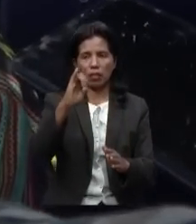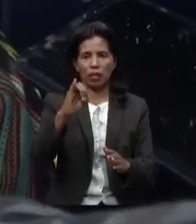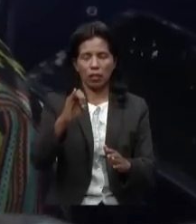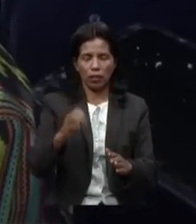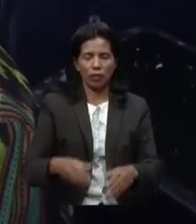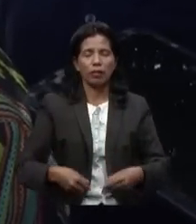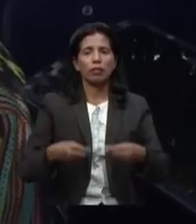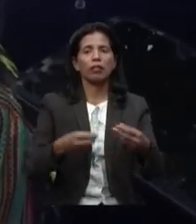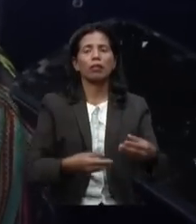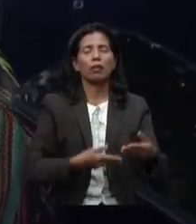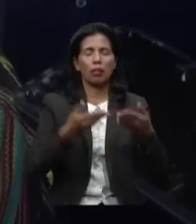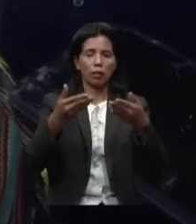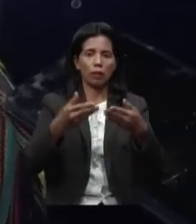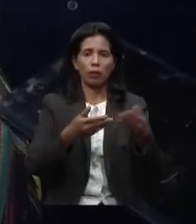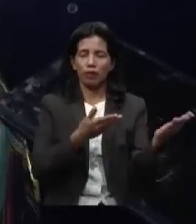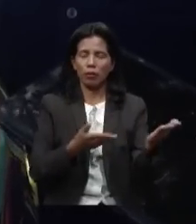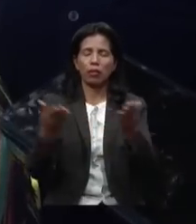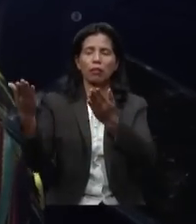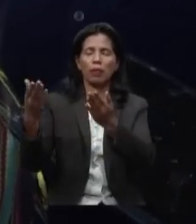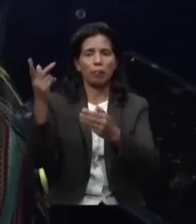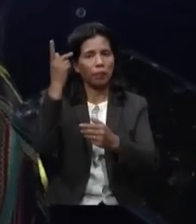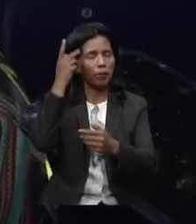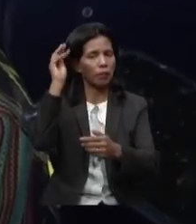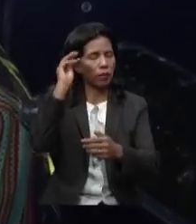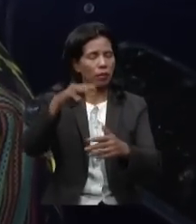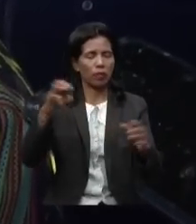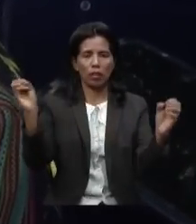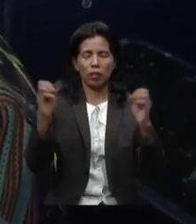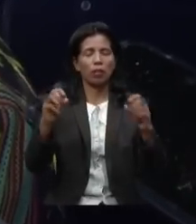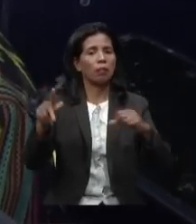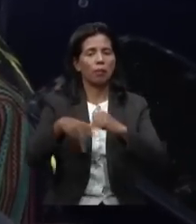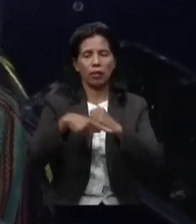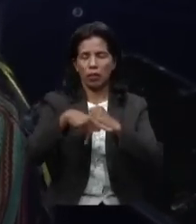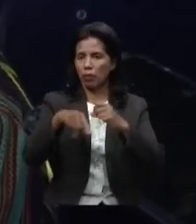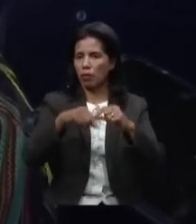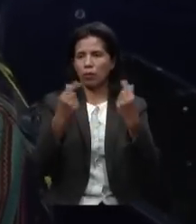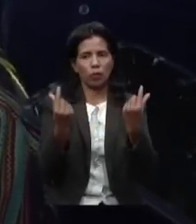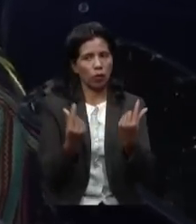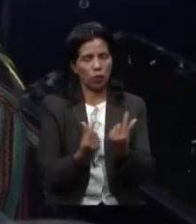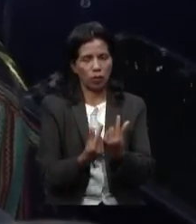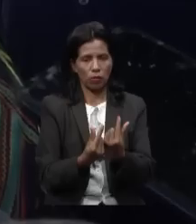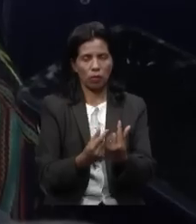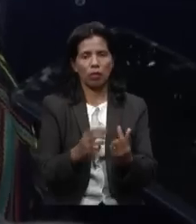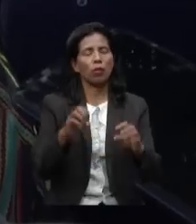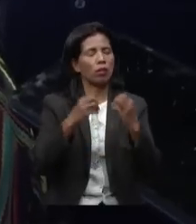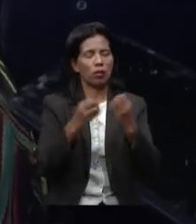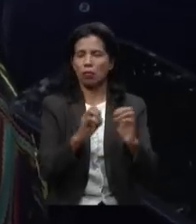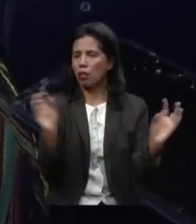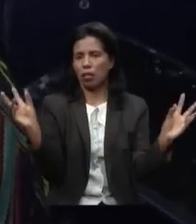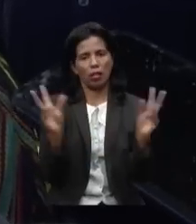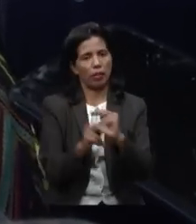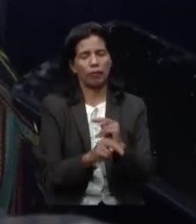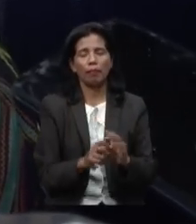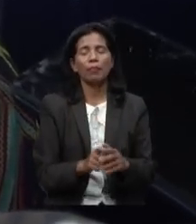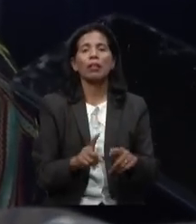ba ia primeiro ministro lá os tutela va partido ga grupo ga os organização né lá ia mas